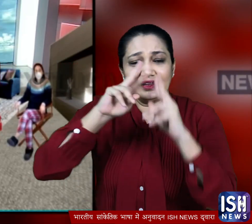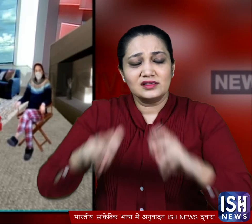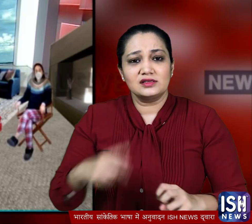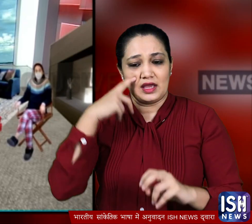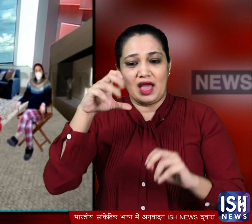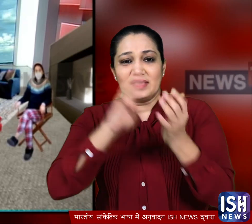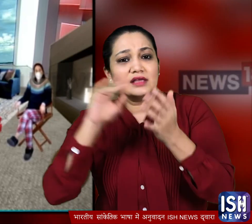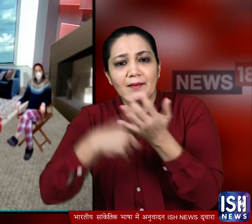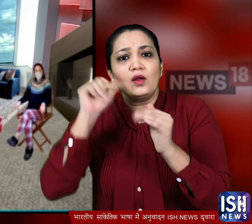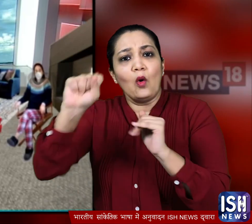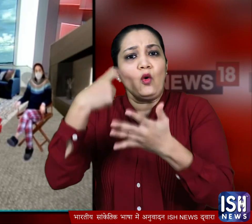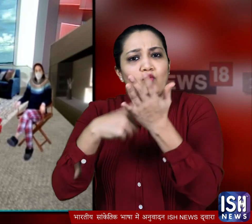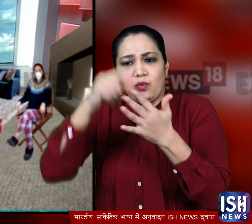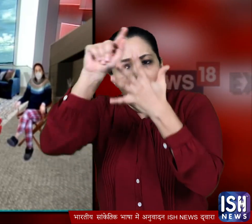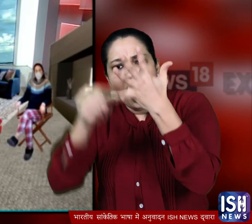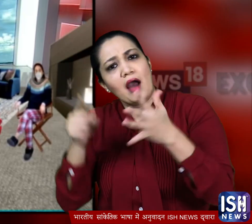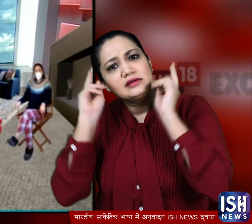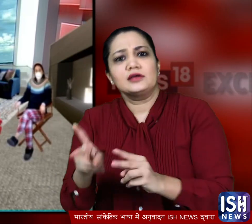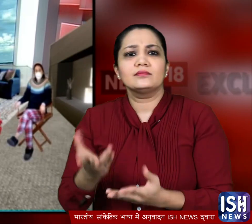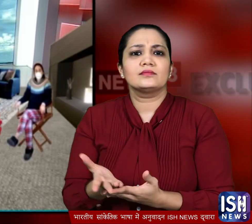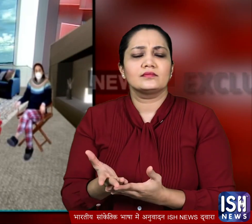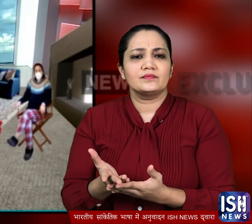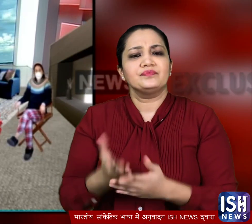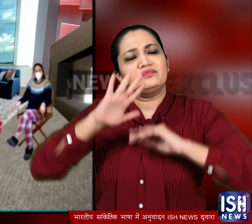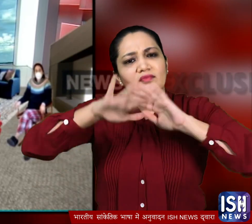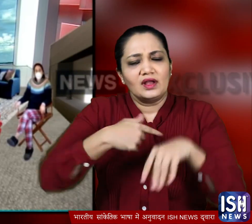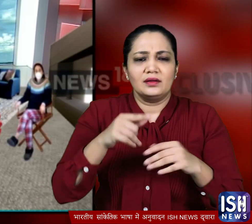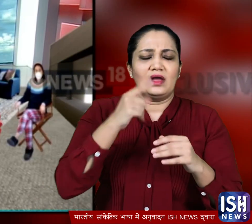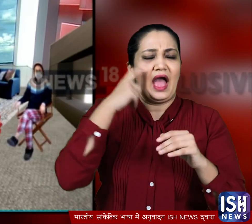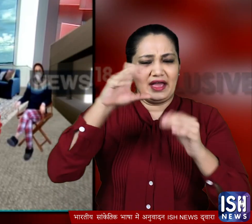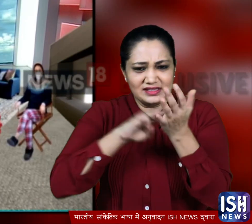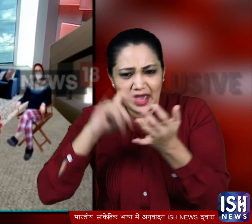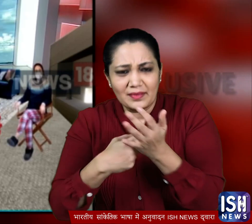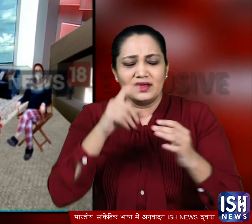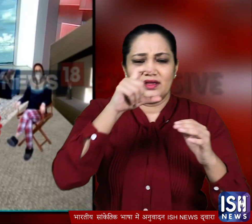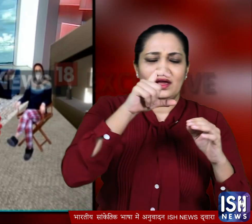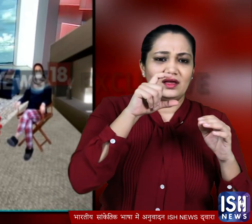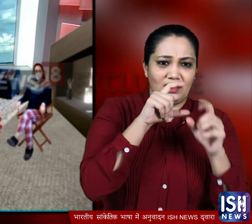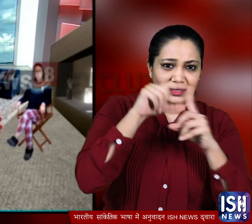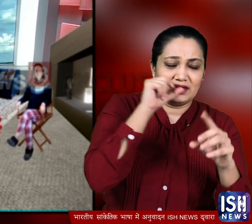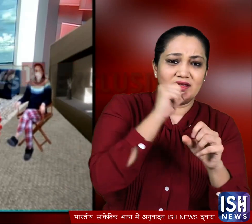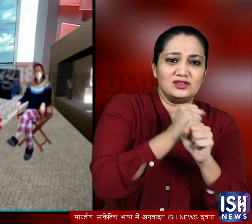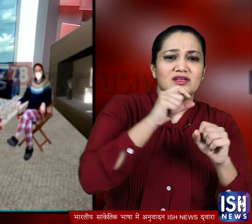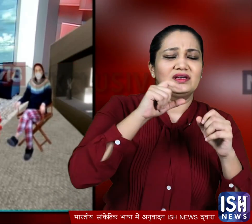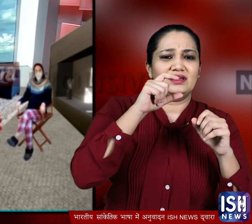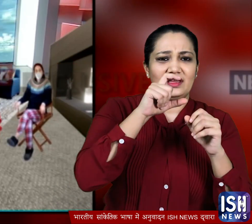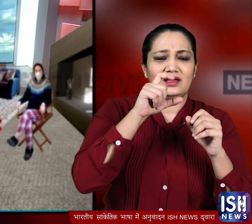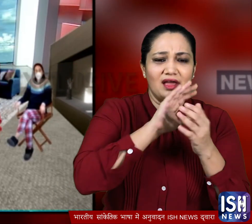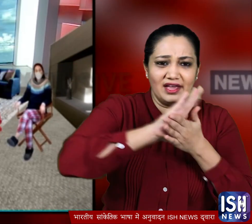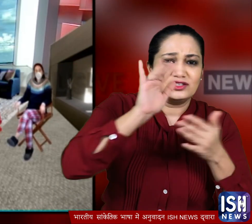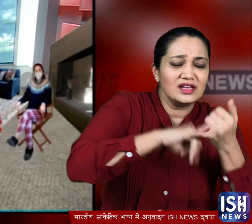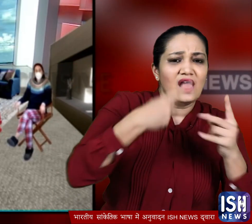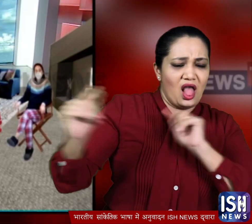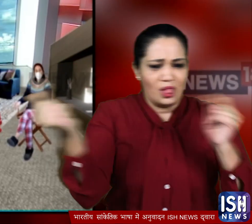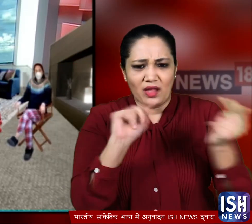वाली संस्था आईसीएमआर के निर्देशों में ये सभी चीज़ें शामिल हैं। इसके बाद ही आईसीएमआर और डीजीएचएस के निर्देशों पर सवाल उठने लगे, जिस